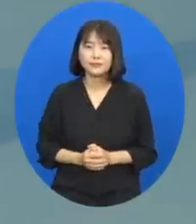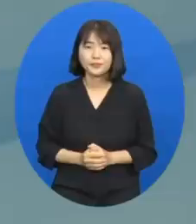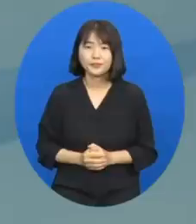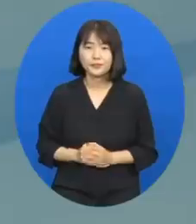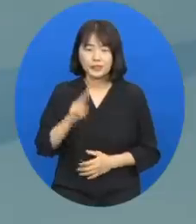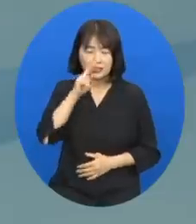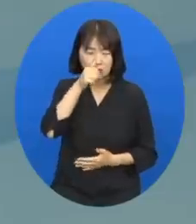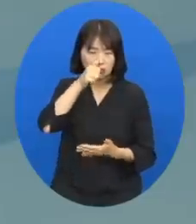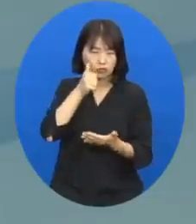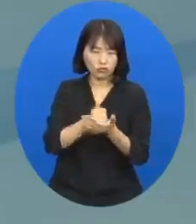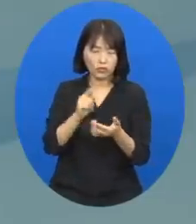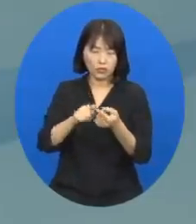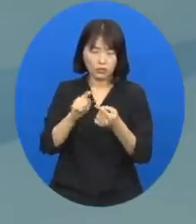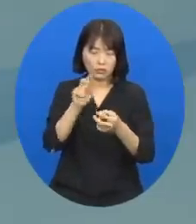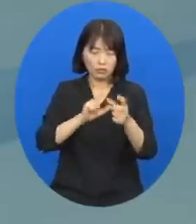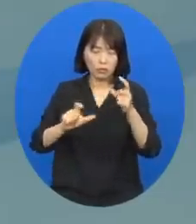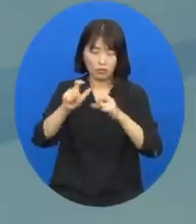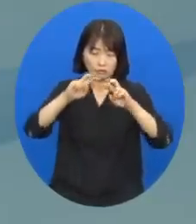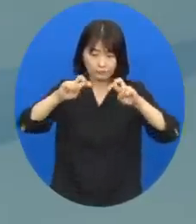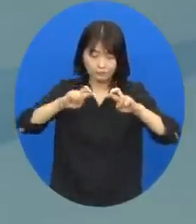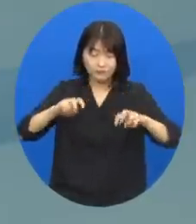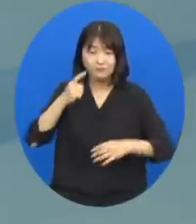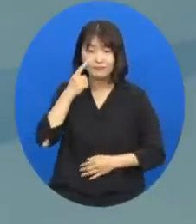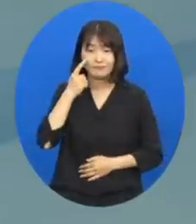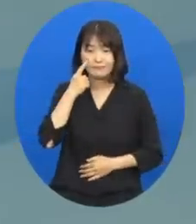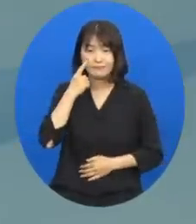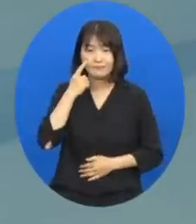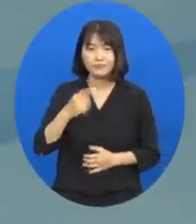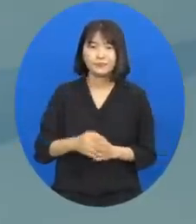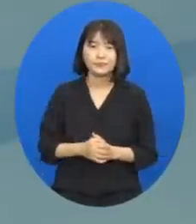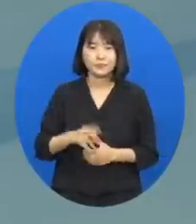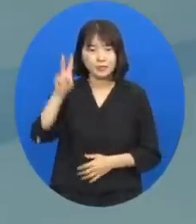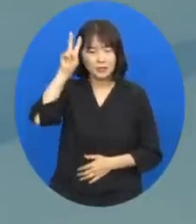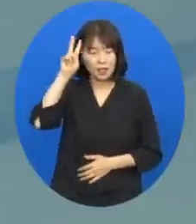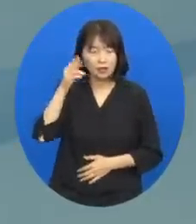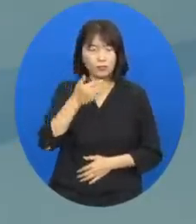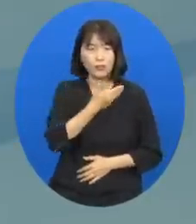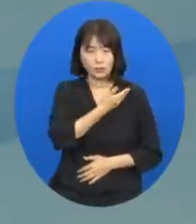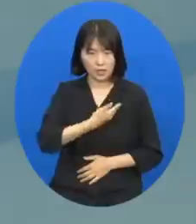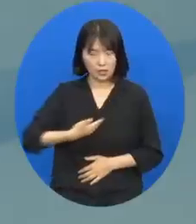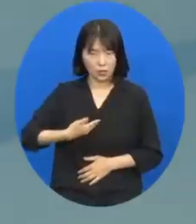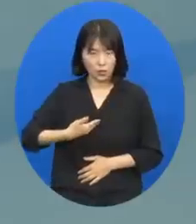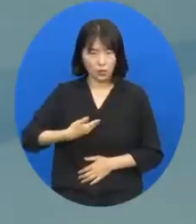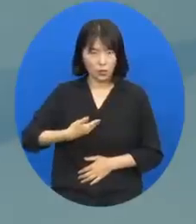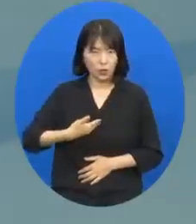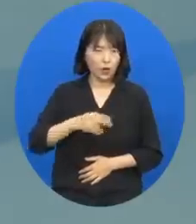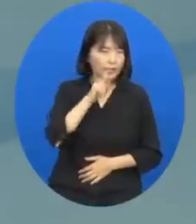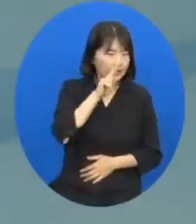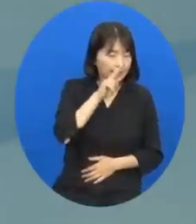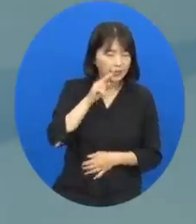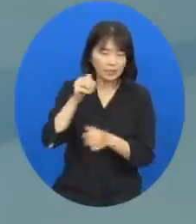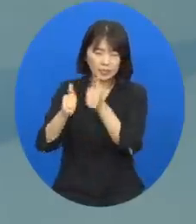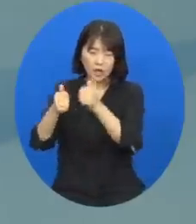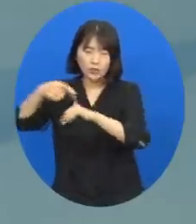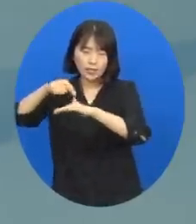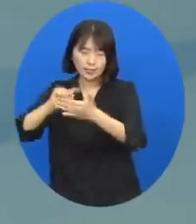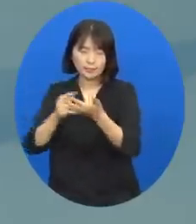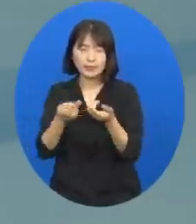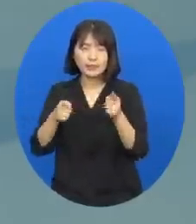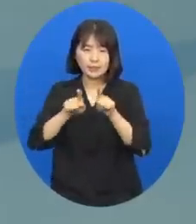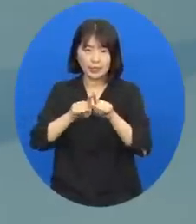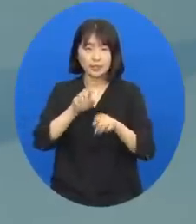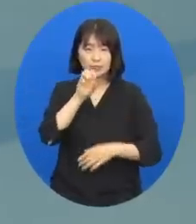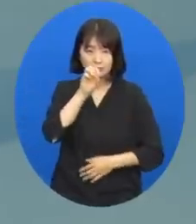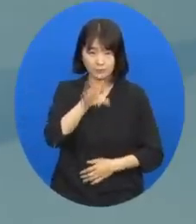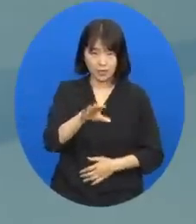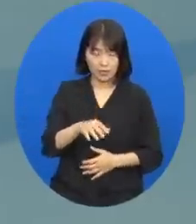대해서 좀 더 깊게 들어가보겠습니다 야고보 사도는 이 시기와 경쟁심을 함께 언급을 하죠 왜냐면